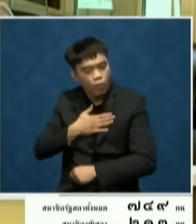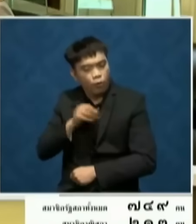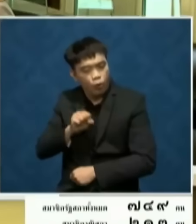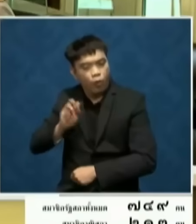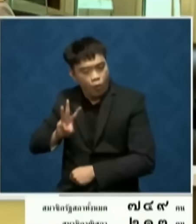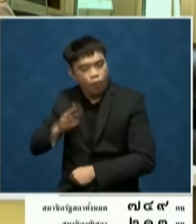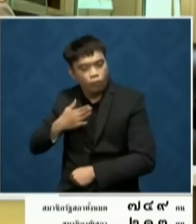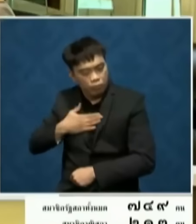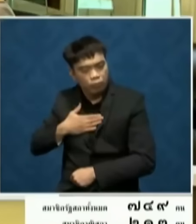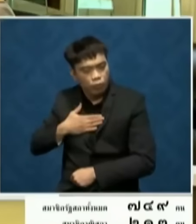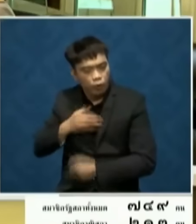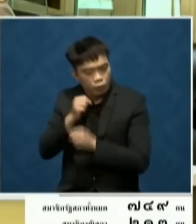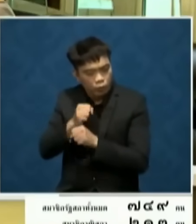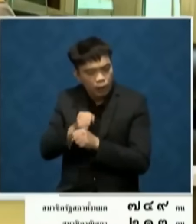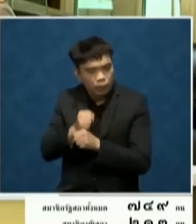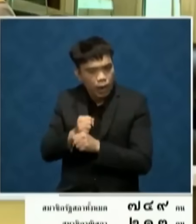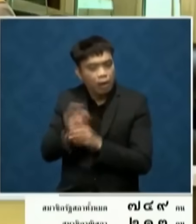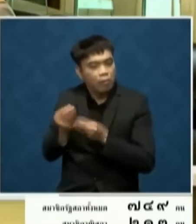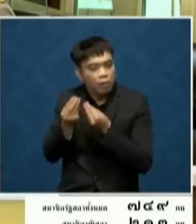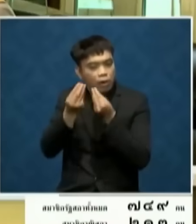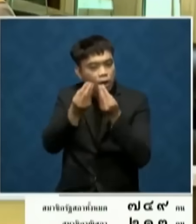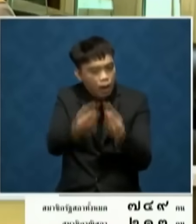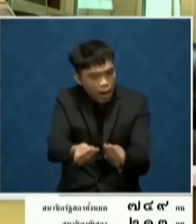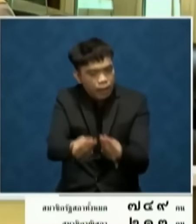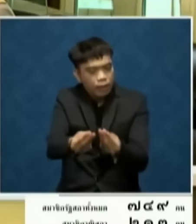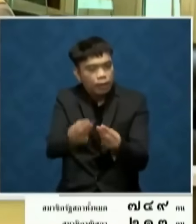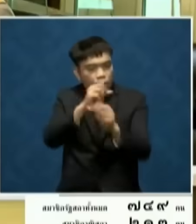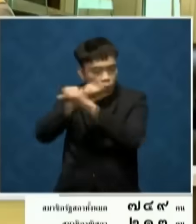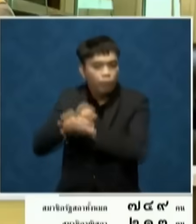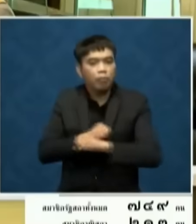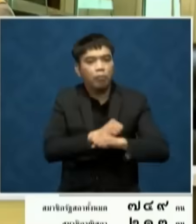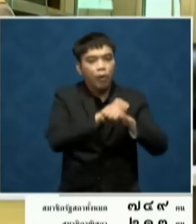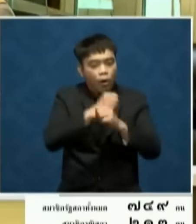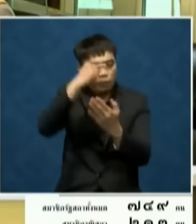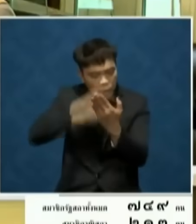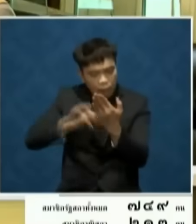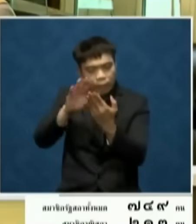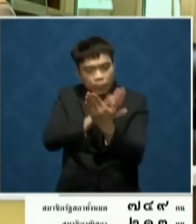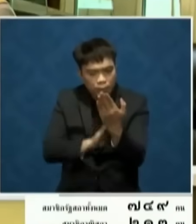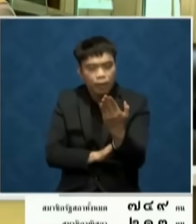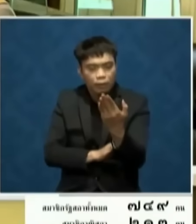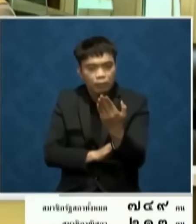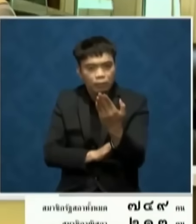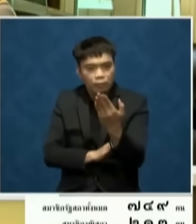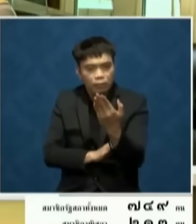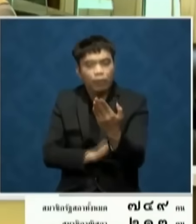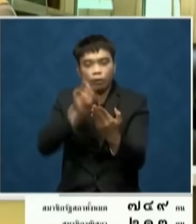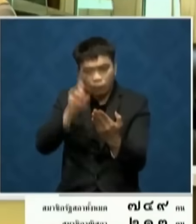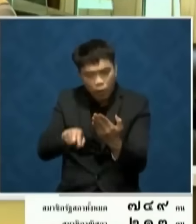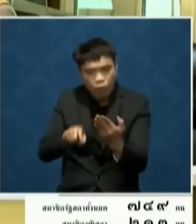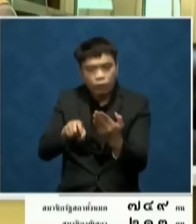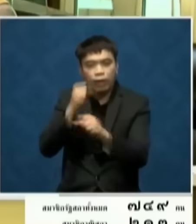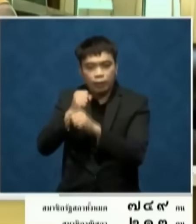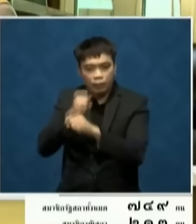ให้ร้ายด่าทอสารพัดก็กลัวน้อยกว่าสิ่งสำคัญที่เราต้องออกมาปกป้องประเทศและปกป้องสถาบันทั้งนี้เสียงที่สนับส